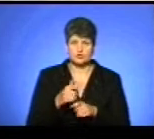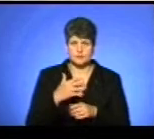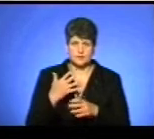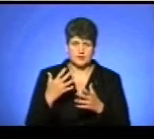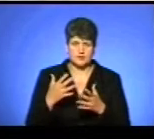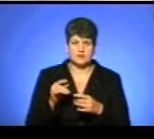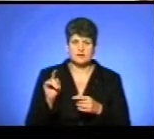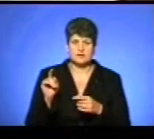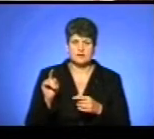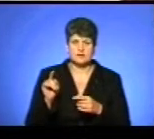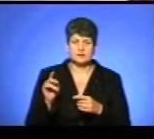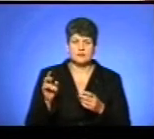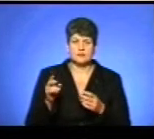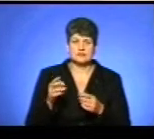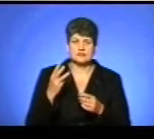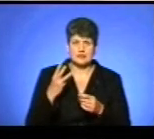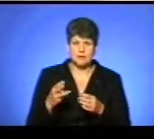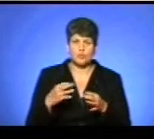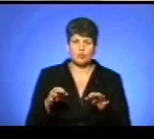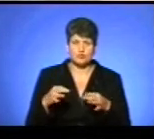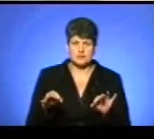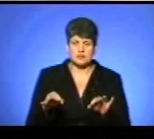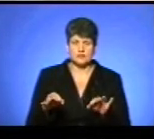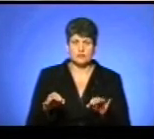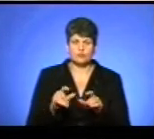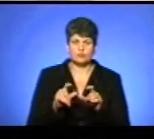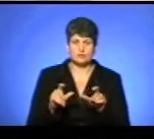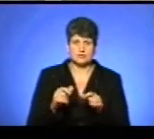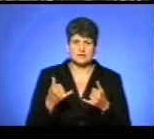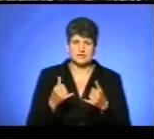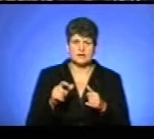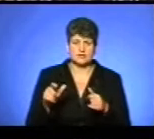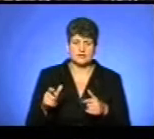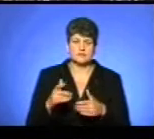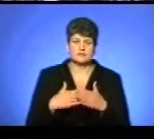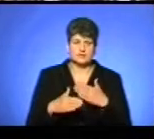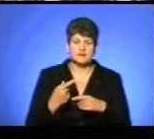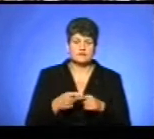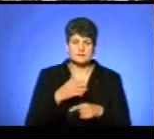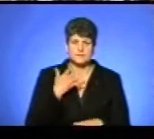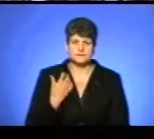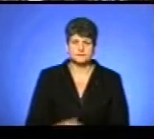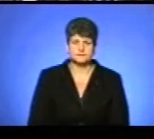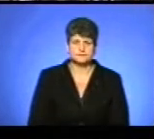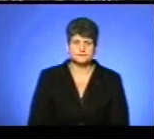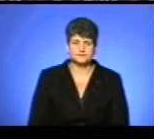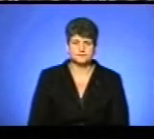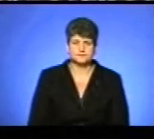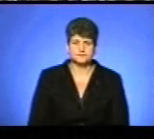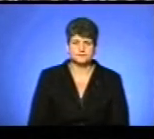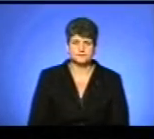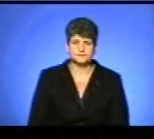Тобто, там, ну, тобто, три пропускних пункти для людини з обмеженими можливостями, то сильно багато. Богдана Сарабун, Андрій Бодак,